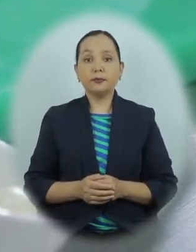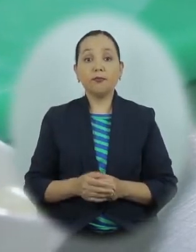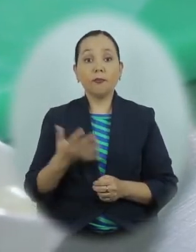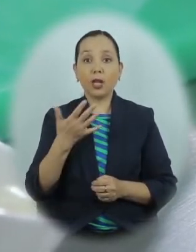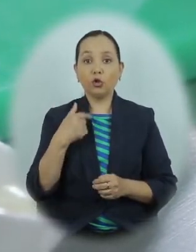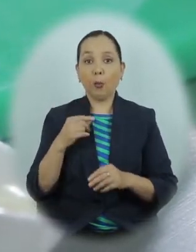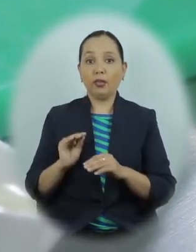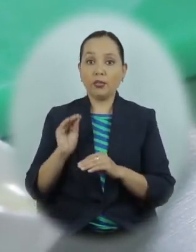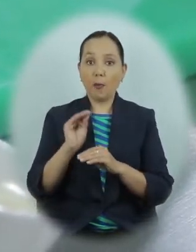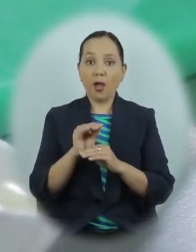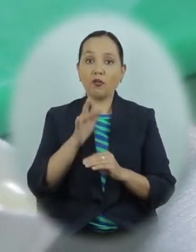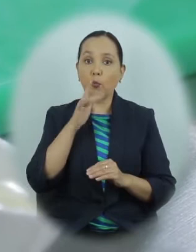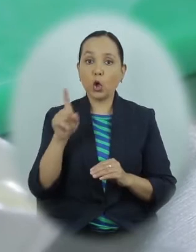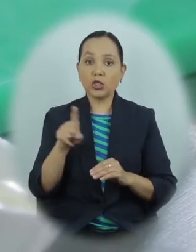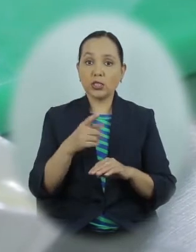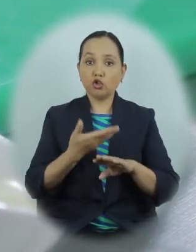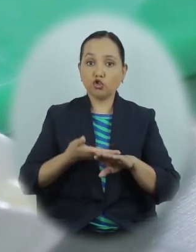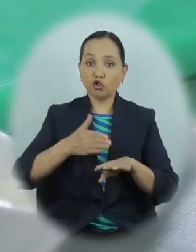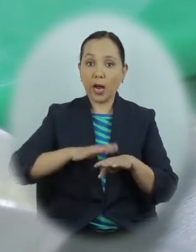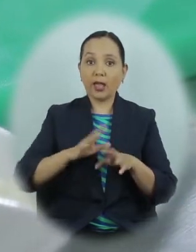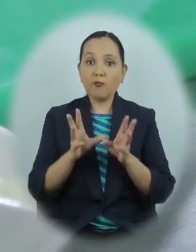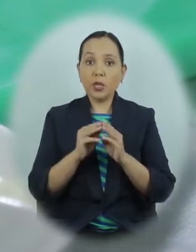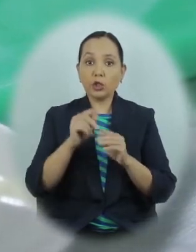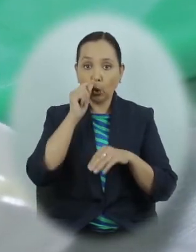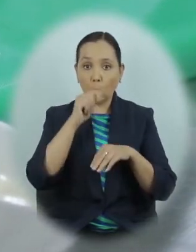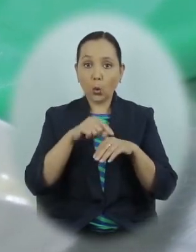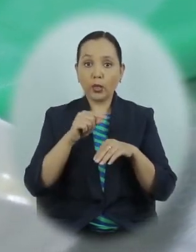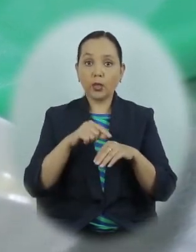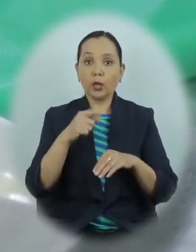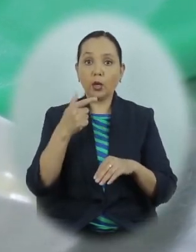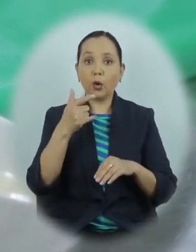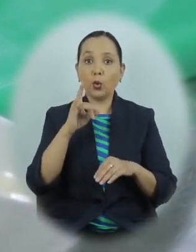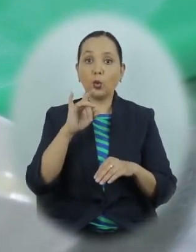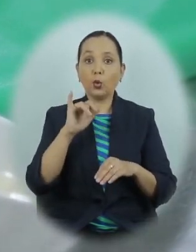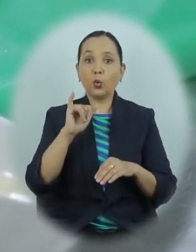которым мы добавим в процессе жарки вместе с куриной грудкой